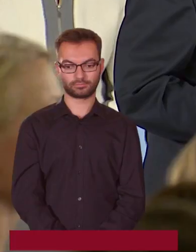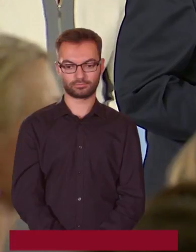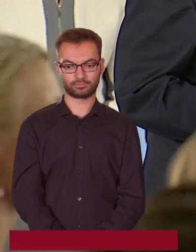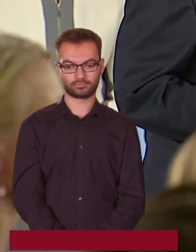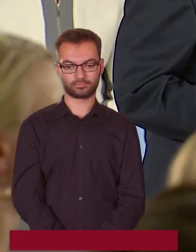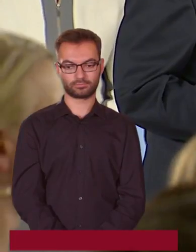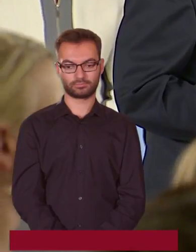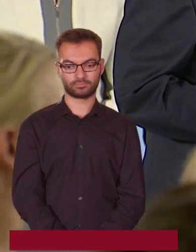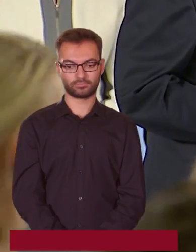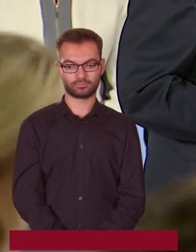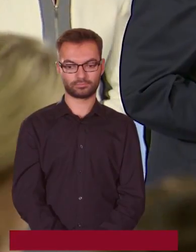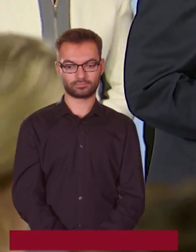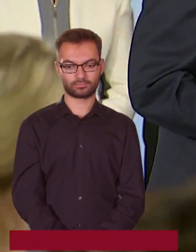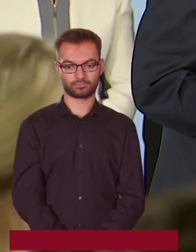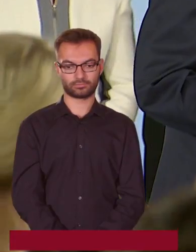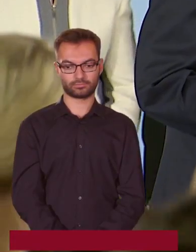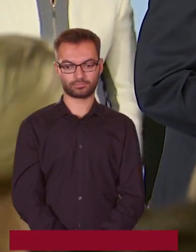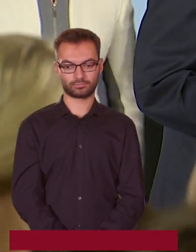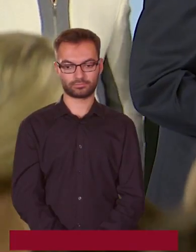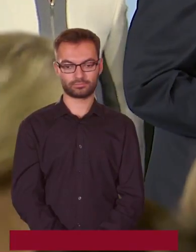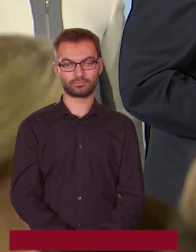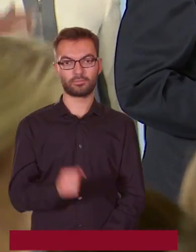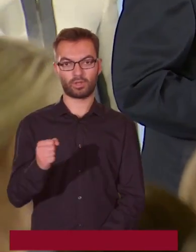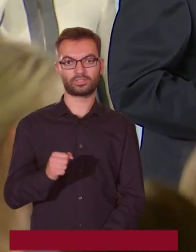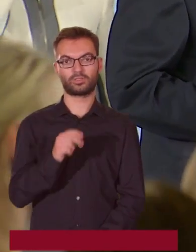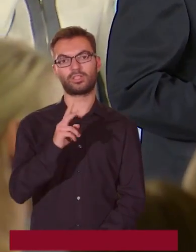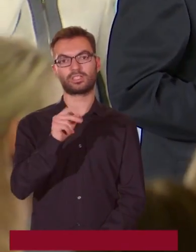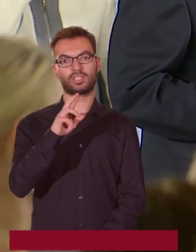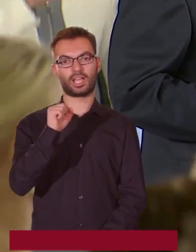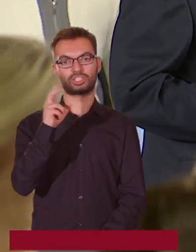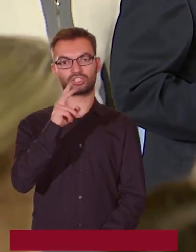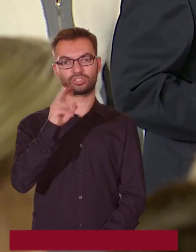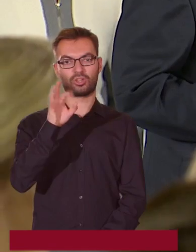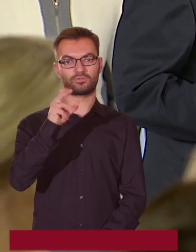Czy pan poseł Maks Kraczkowski jest obecny na sali?